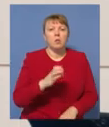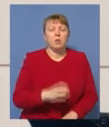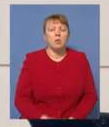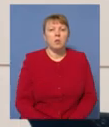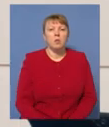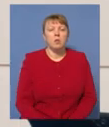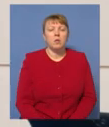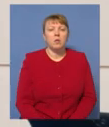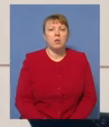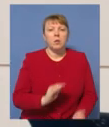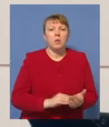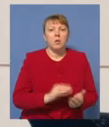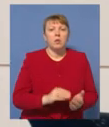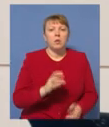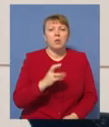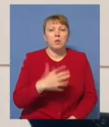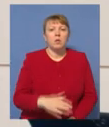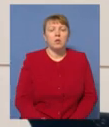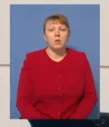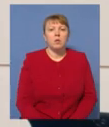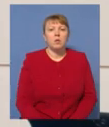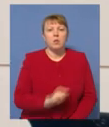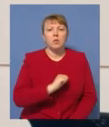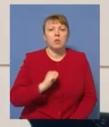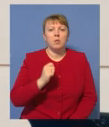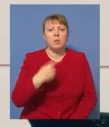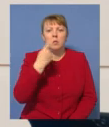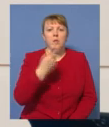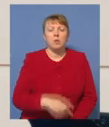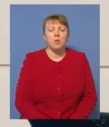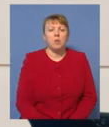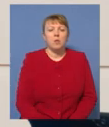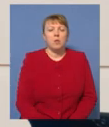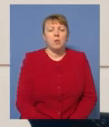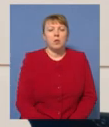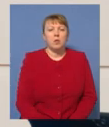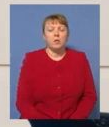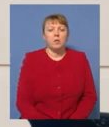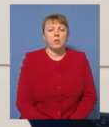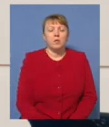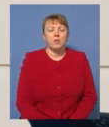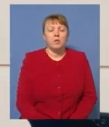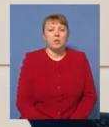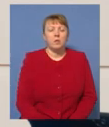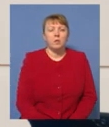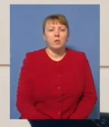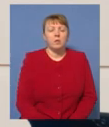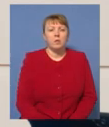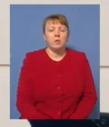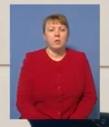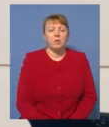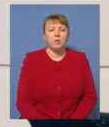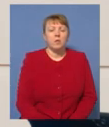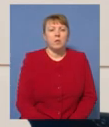было прописано, что следователь уголовно-процессуальное самостоятельное лицо. Сейчас эта аббревиатура